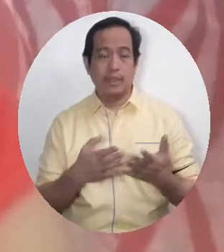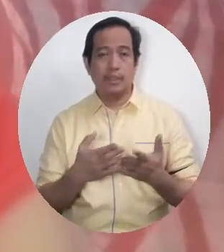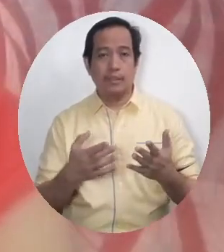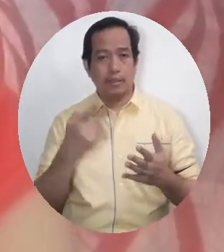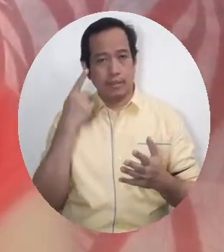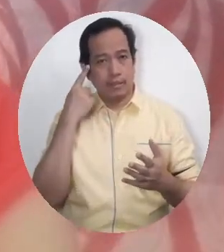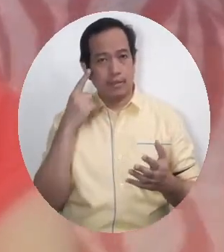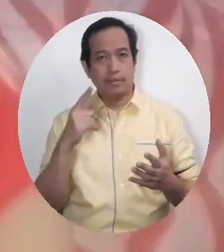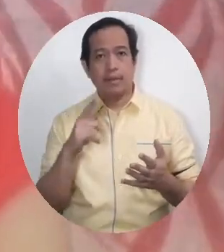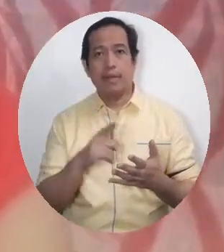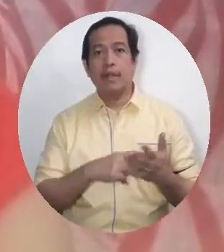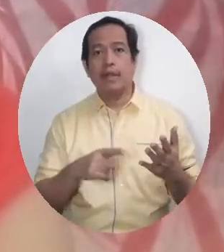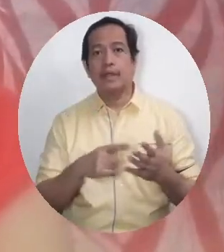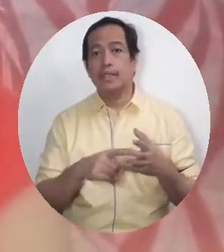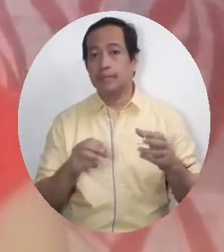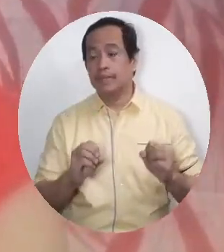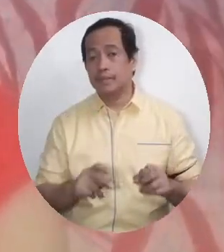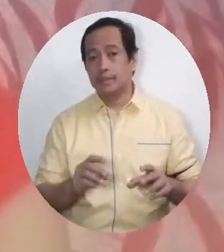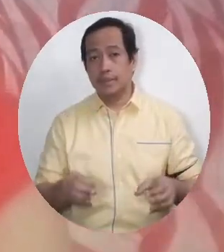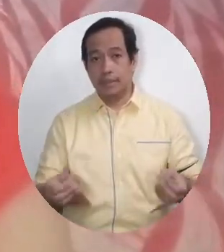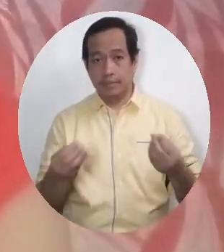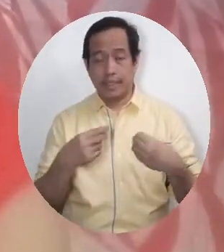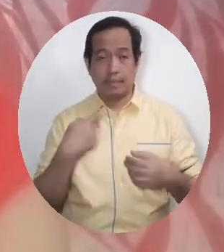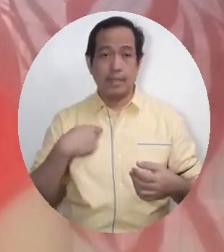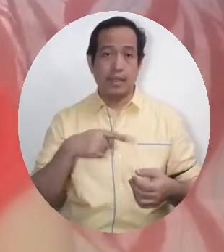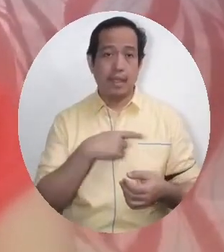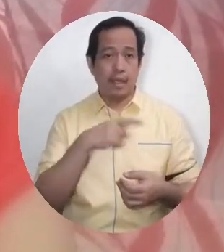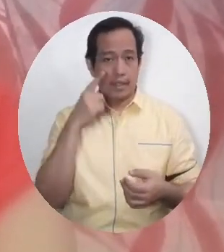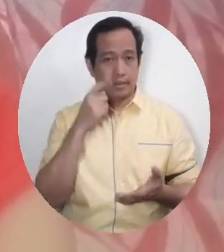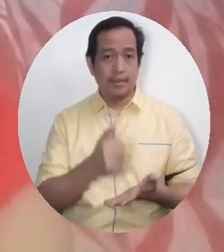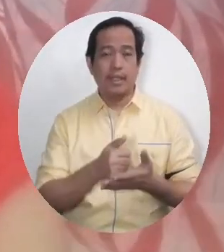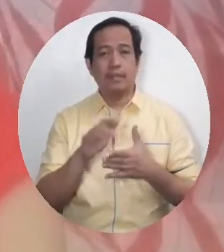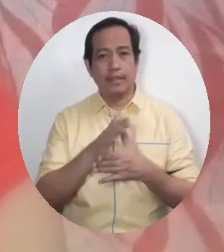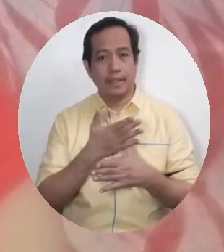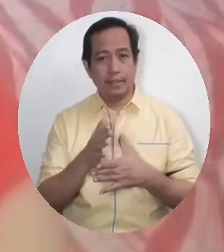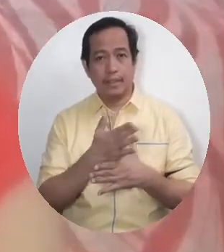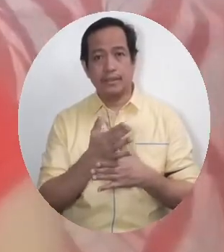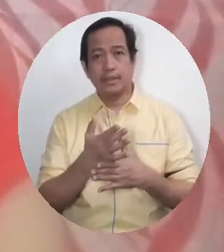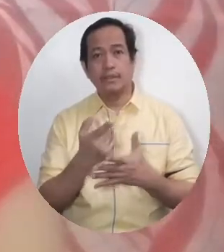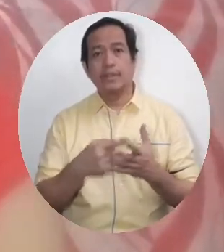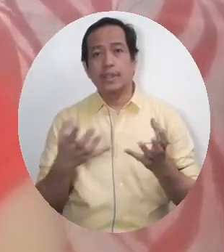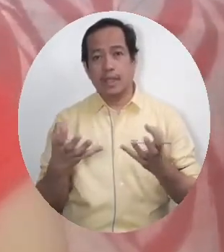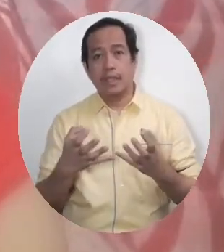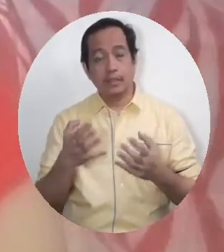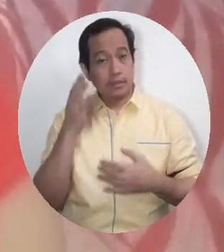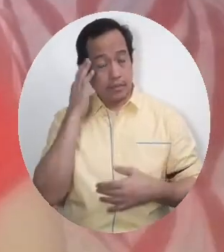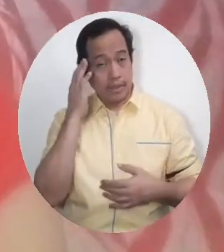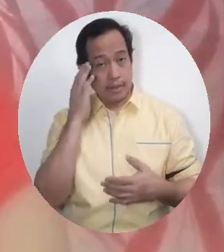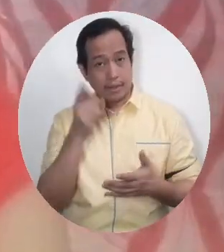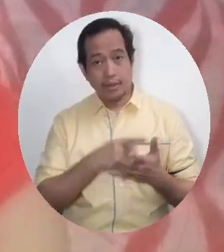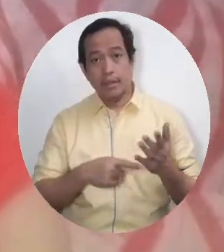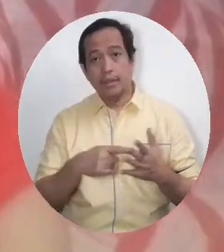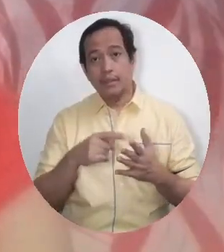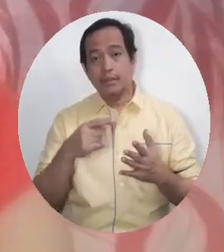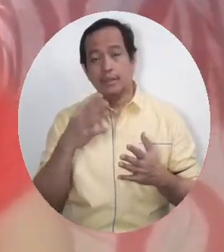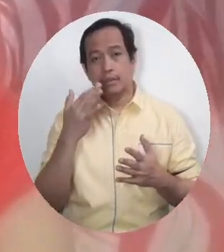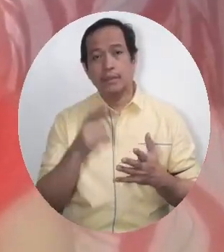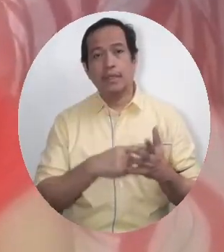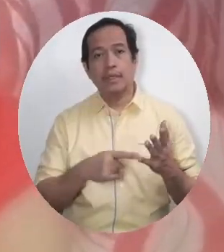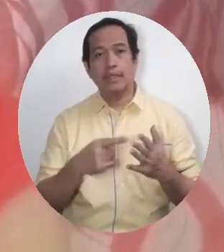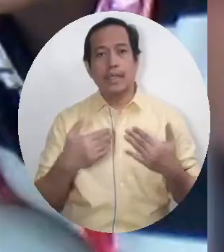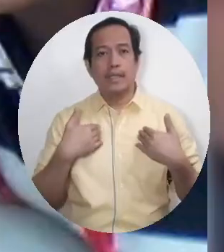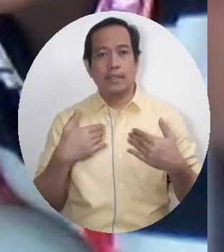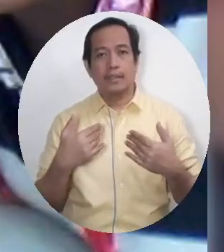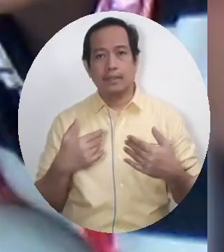salamat po sa oportunidad na binigay niyo sa akin. Tulad nito na may share po kung ano man yung aking kaalaman, karanasan